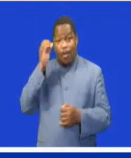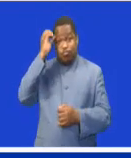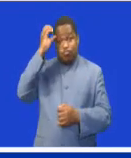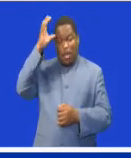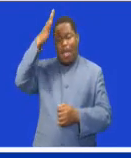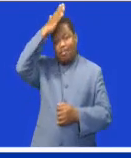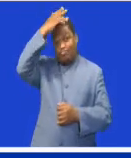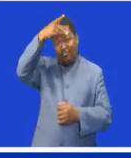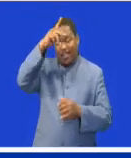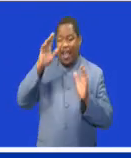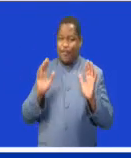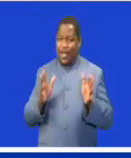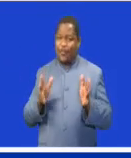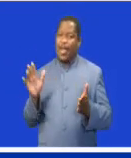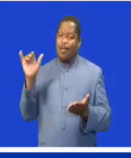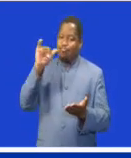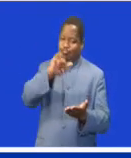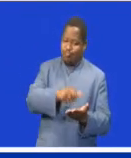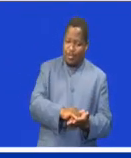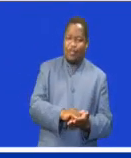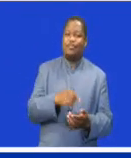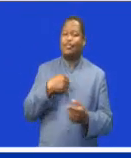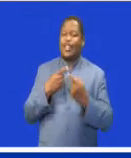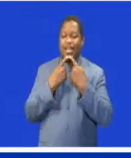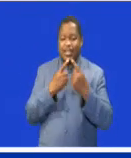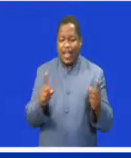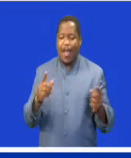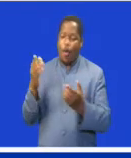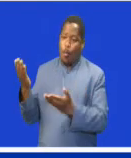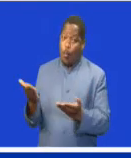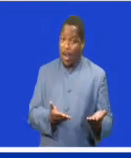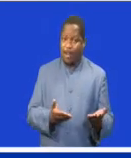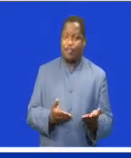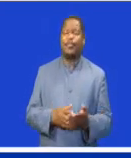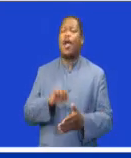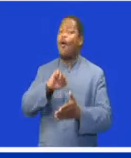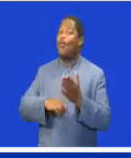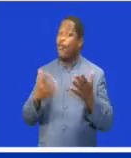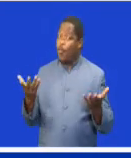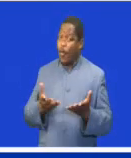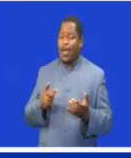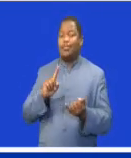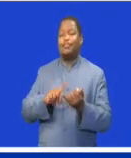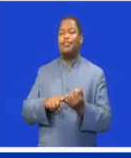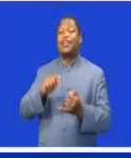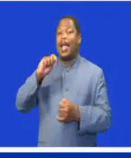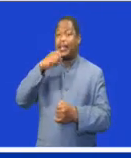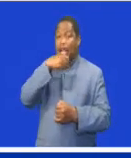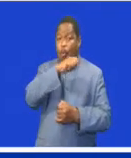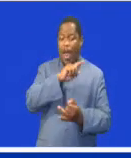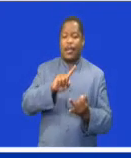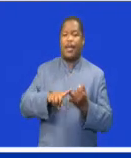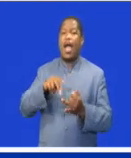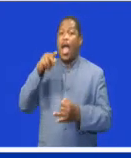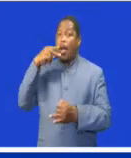bekunene naseveni lase Ukraine kuthi nabo siyabemukela bekunene sebabuye ekhaya